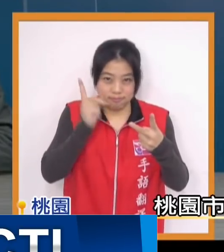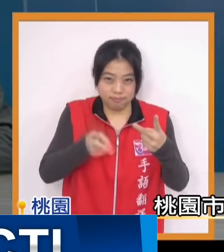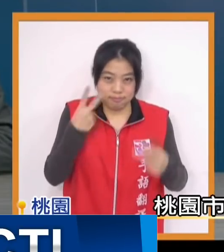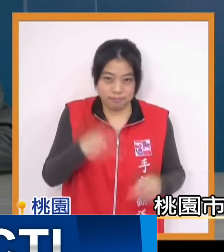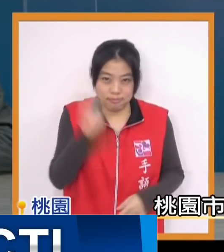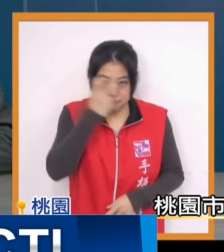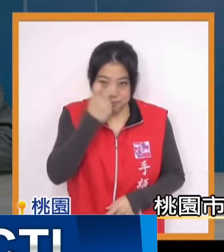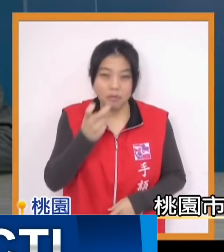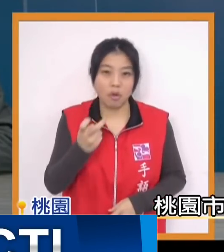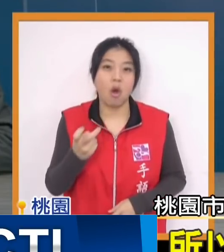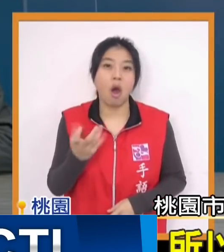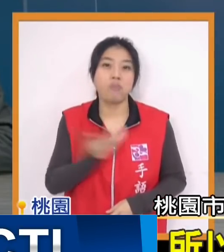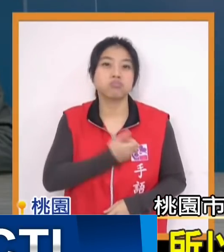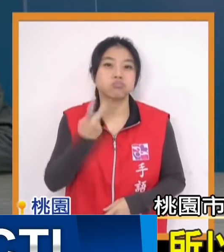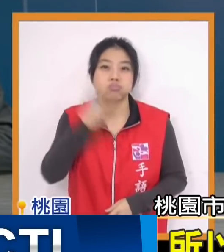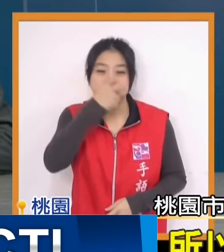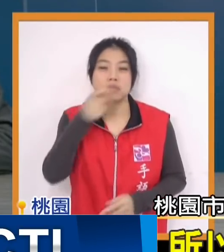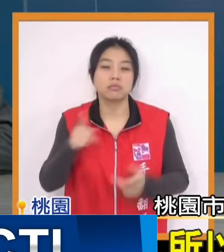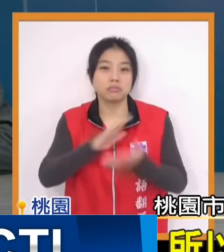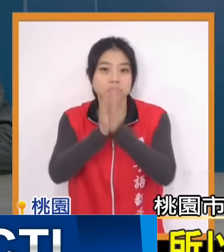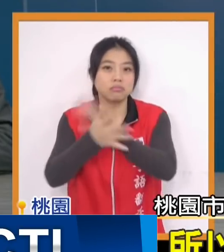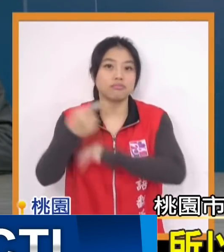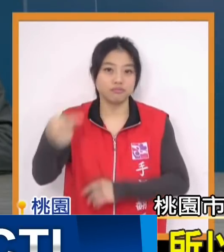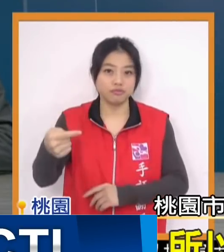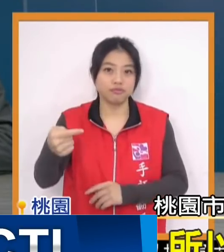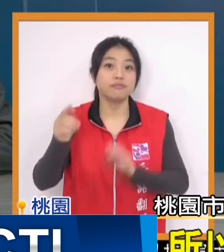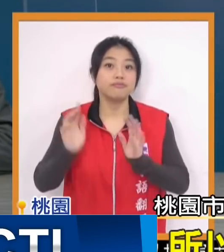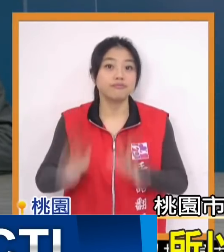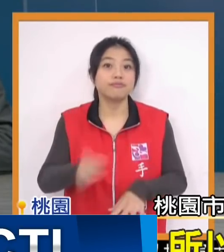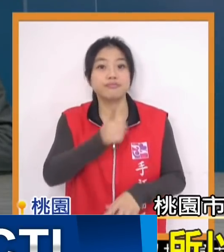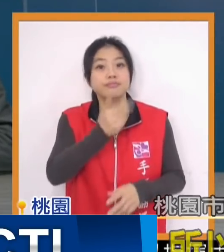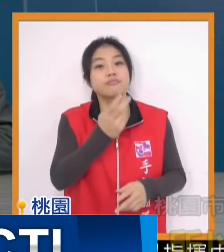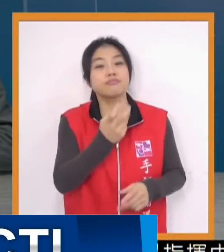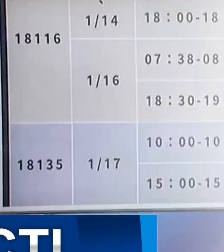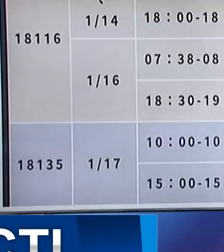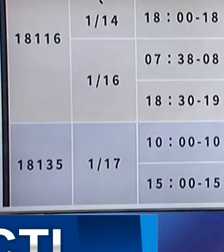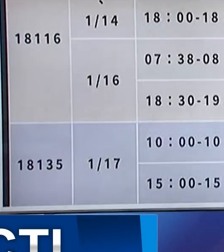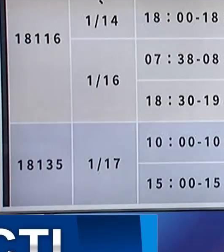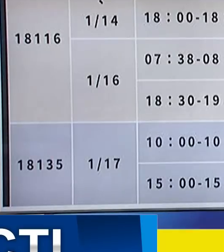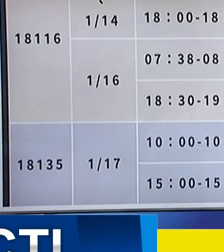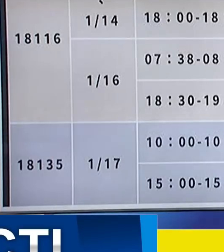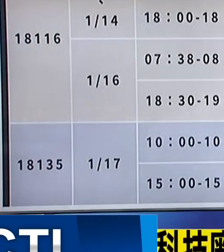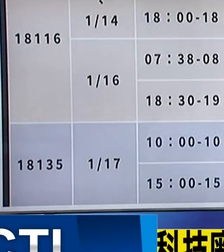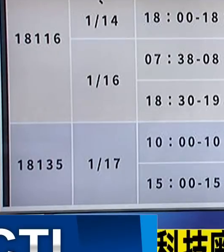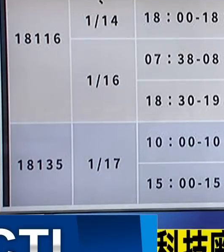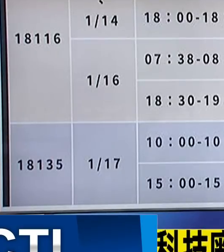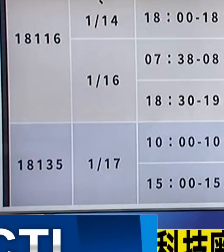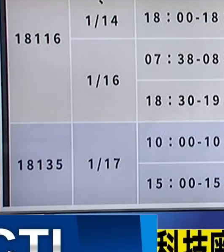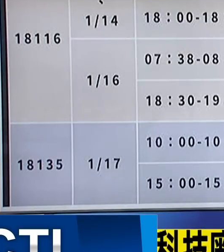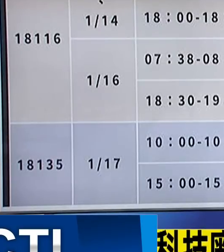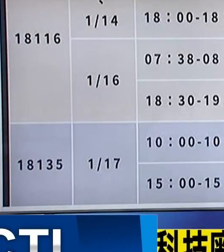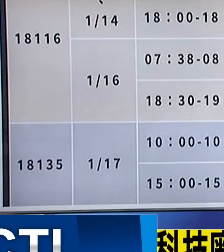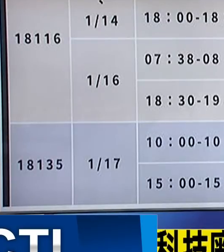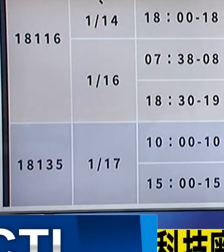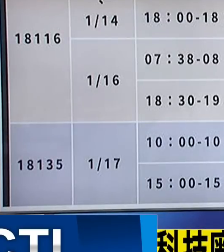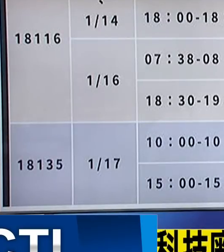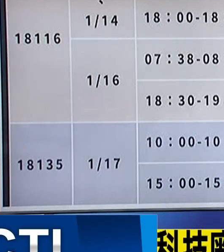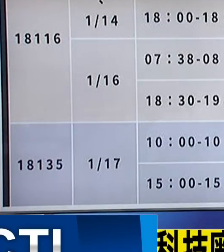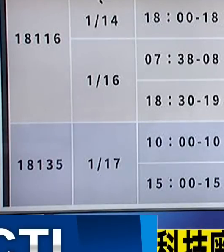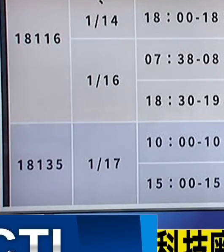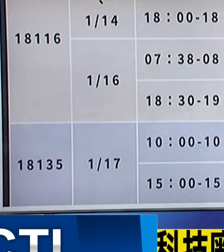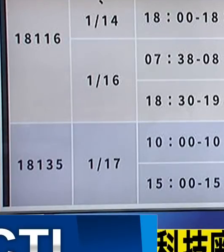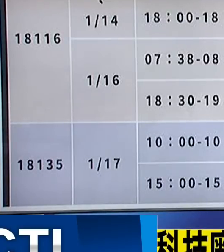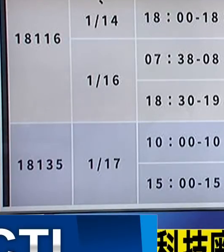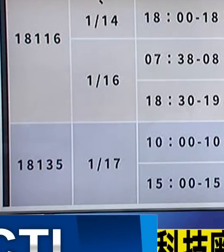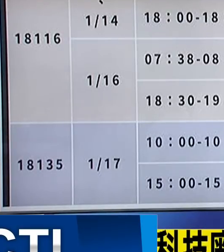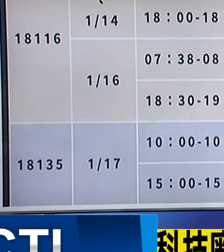他是阴性，所以指挥中心已经把这个个案排除了。 来追踪大南市场爆出两例确诊，是前